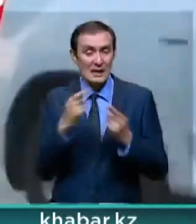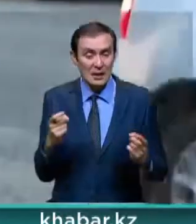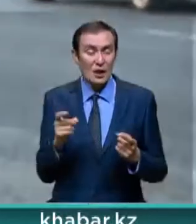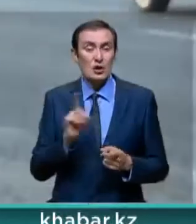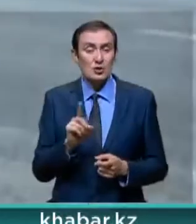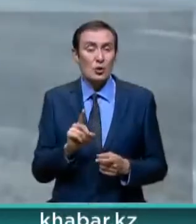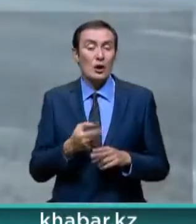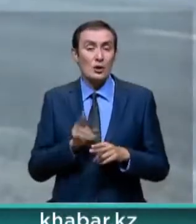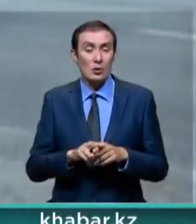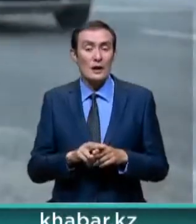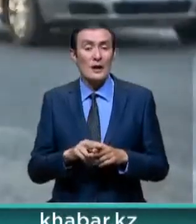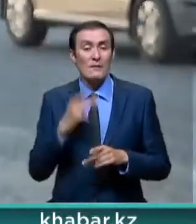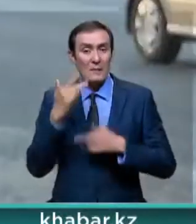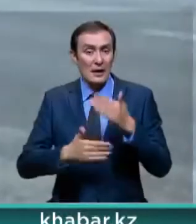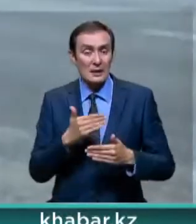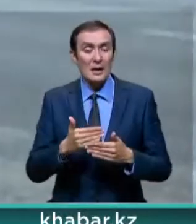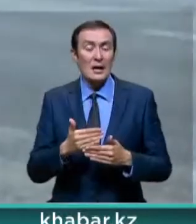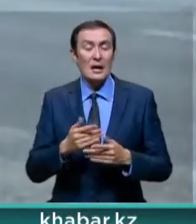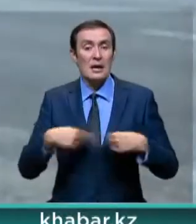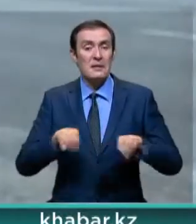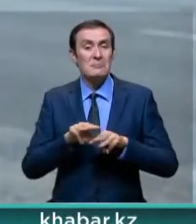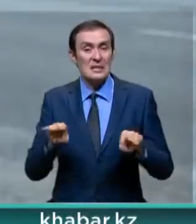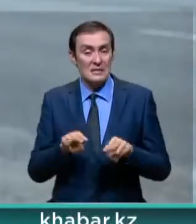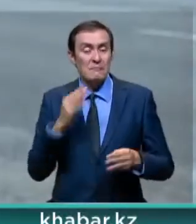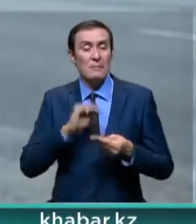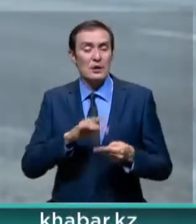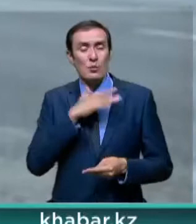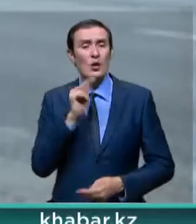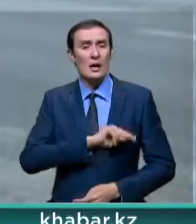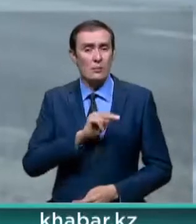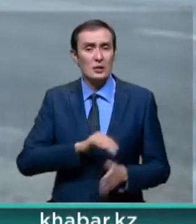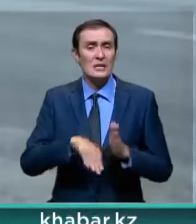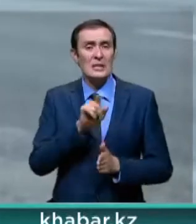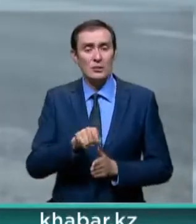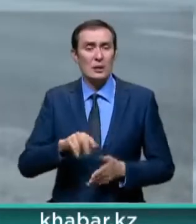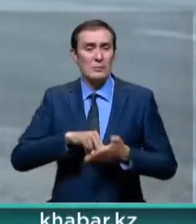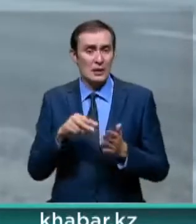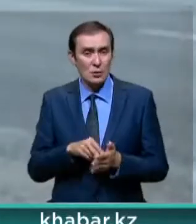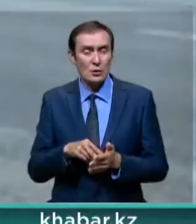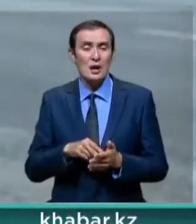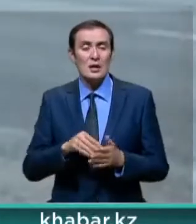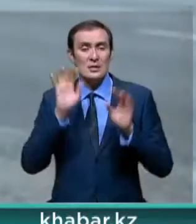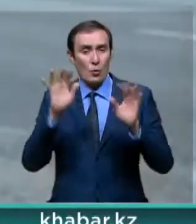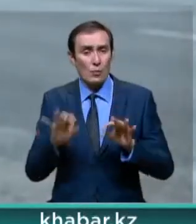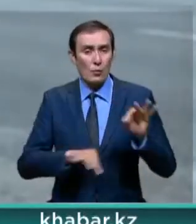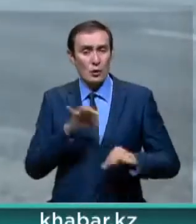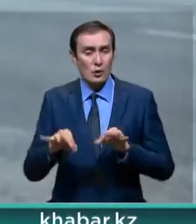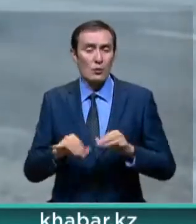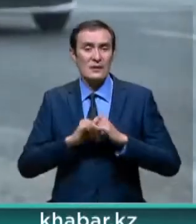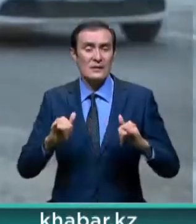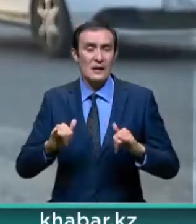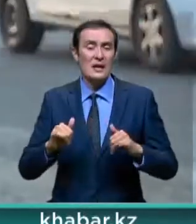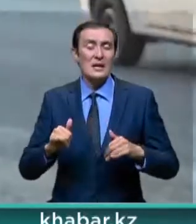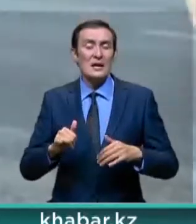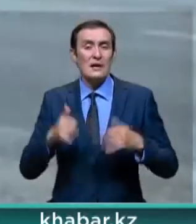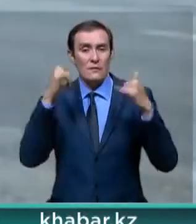тех, что в текущем порядке инициирует Кабмин. Работы, как и прежде, много. Депутаты планируют рассмотреть проекты законов по развитию ветеринарии,